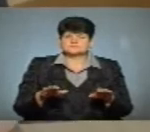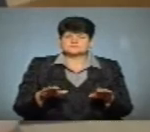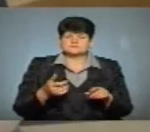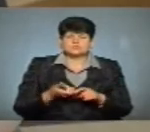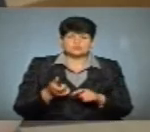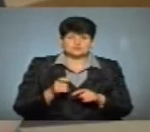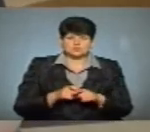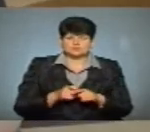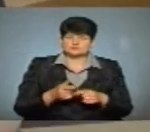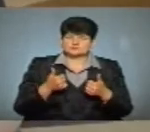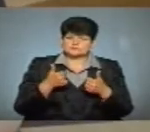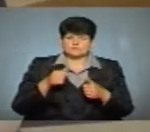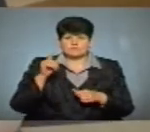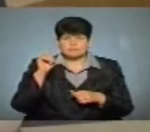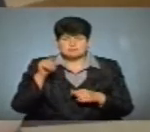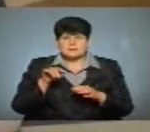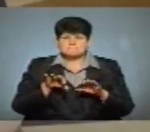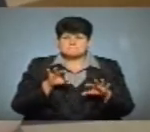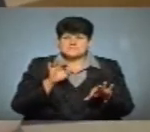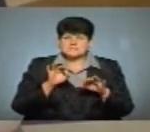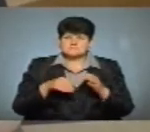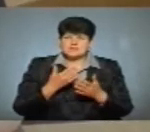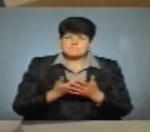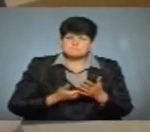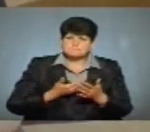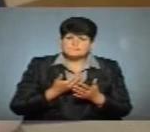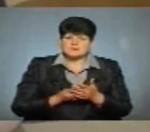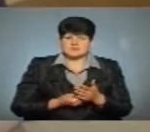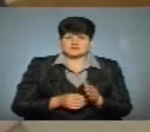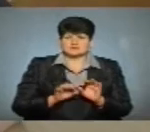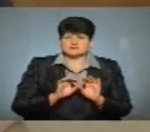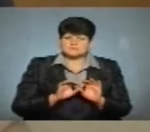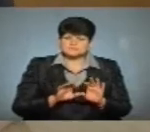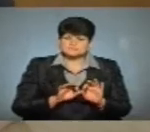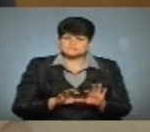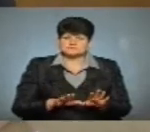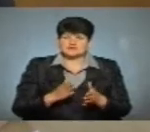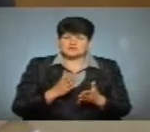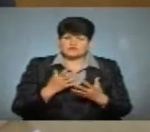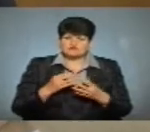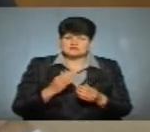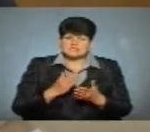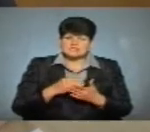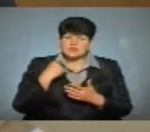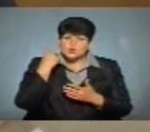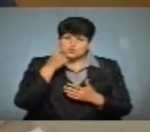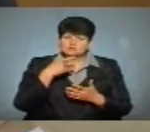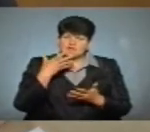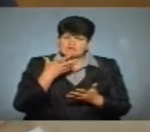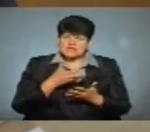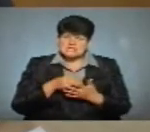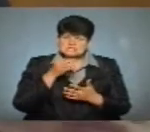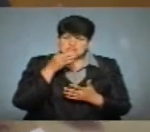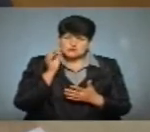дуже вдало вміють підібрати приклади, аргументувати. Вже є такий особистісний власний